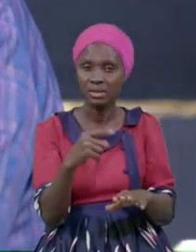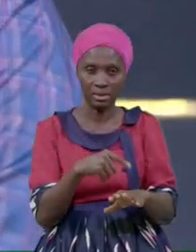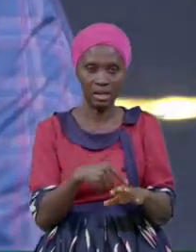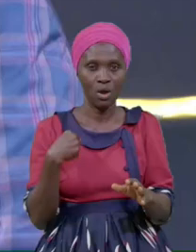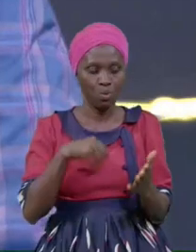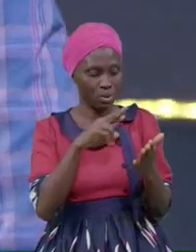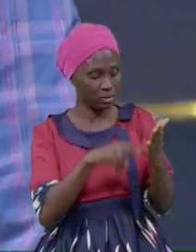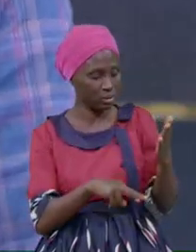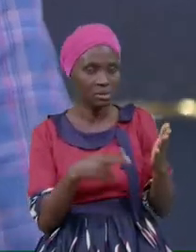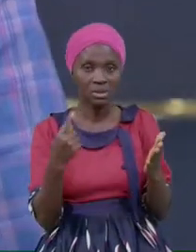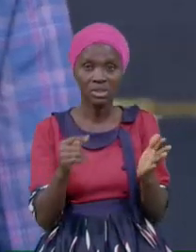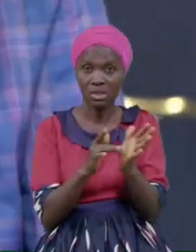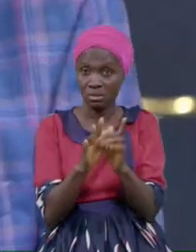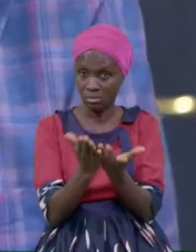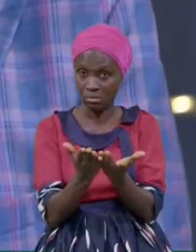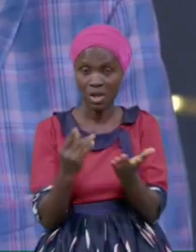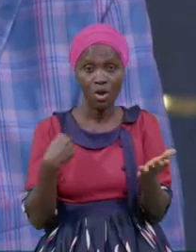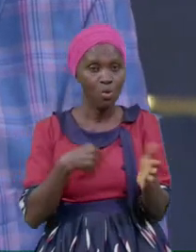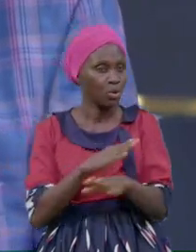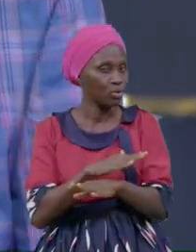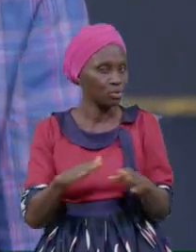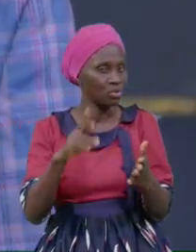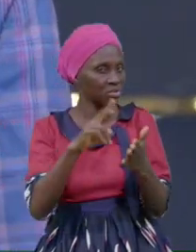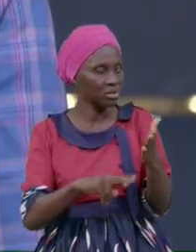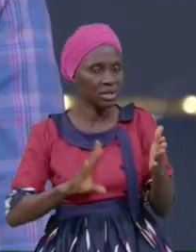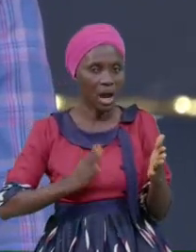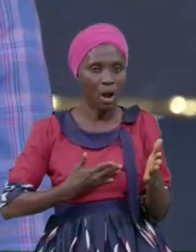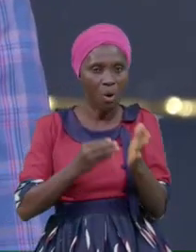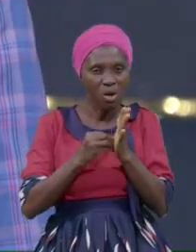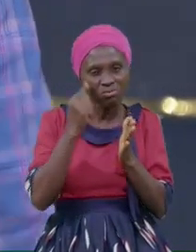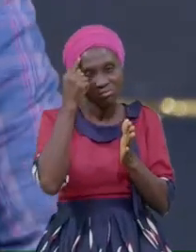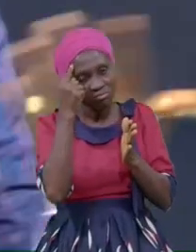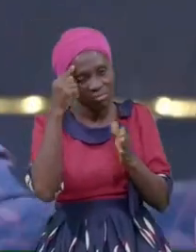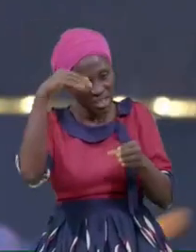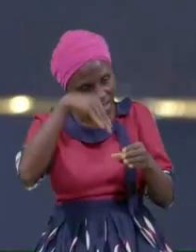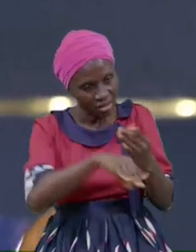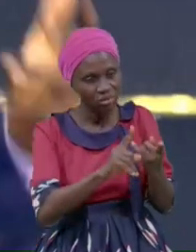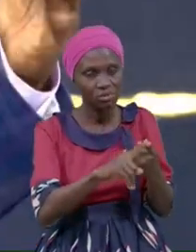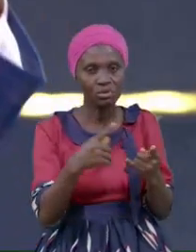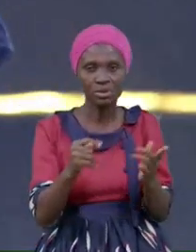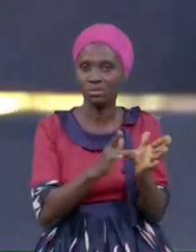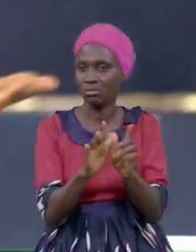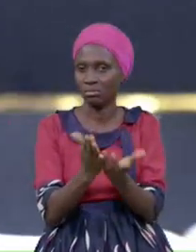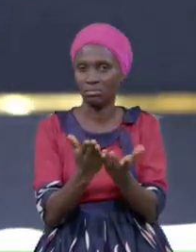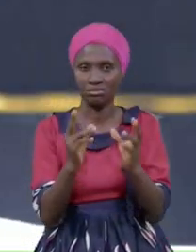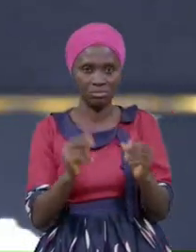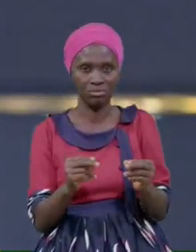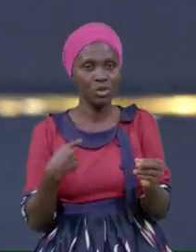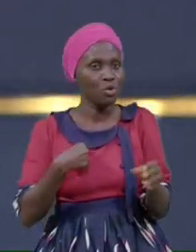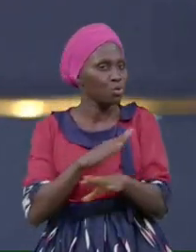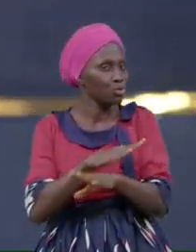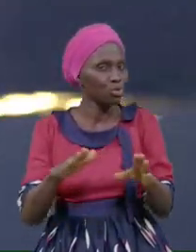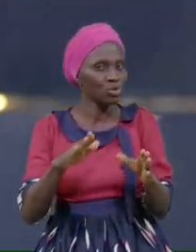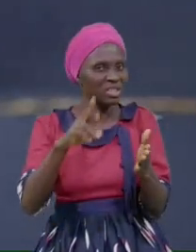les Écritures, nous ne lisons pas nos pensées dans les Écritures. Nous ne lisons pas nos